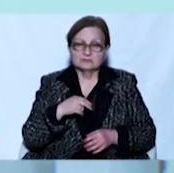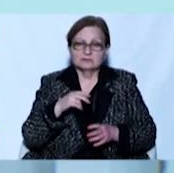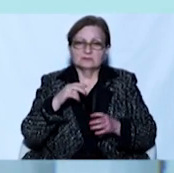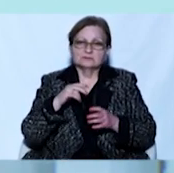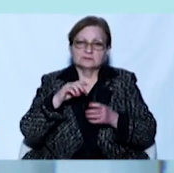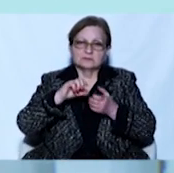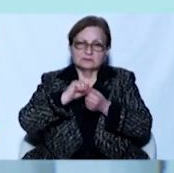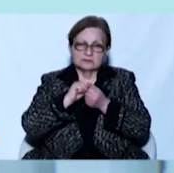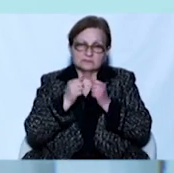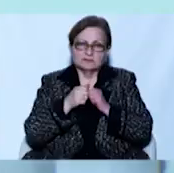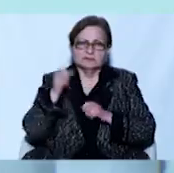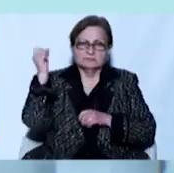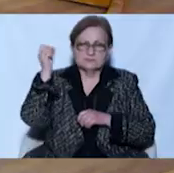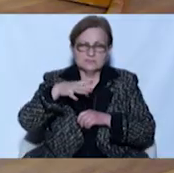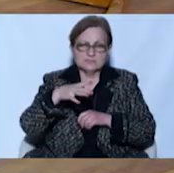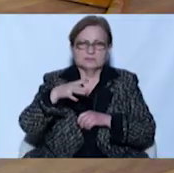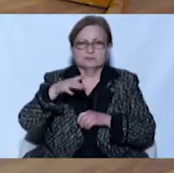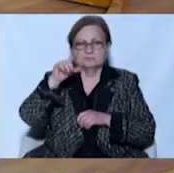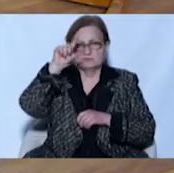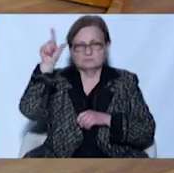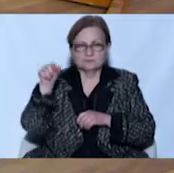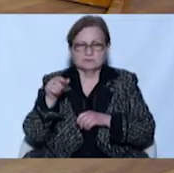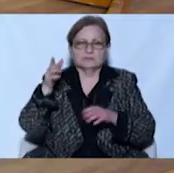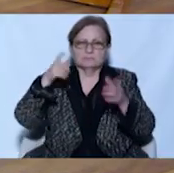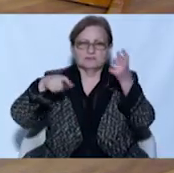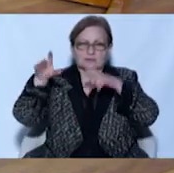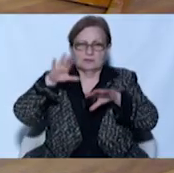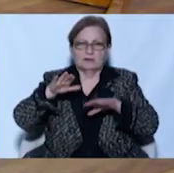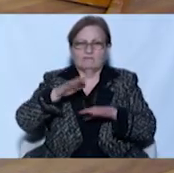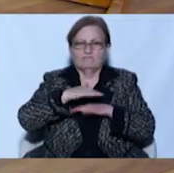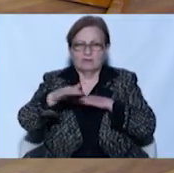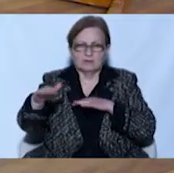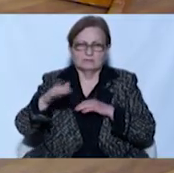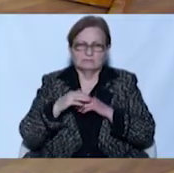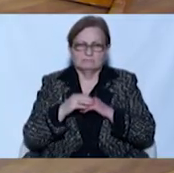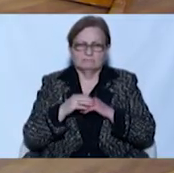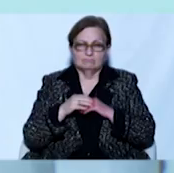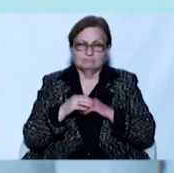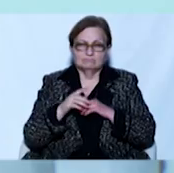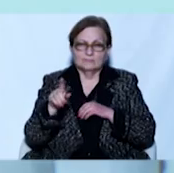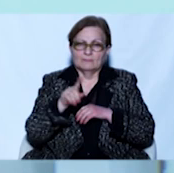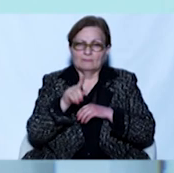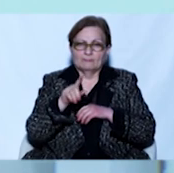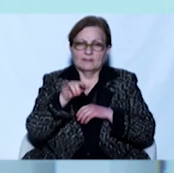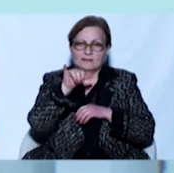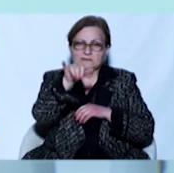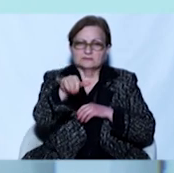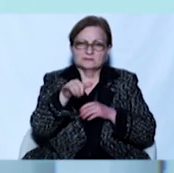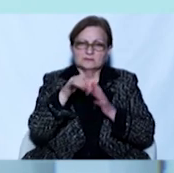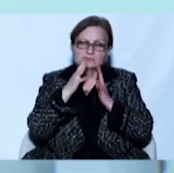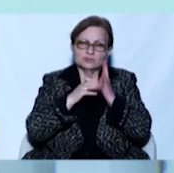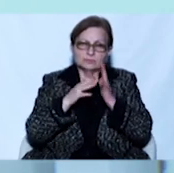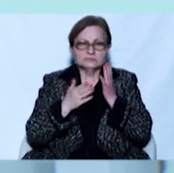ქვიანი, ტყიანი, მზიანი, თაგორიანი, ვაკე. რა არის თქვენი სოფლის